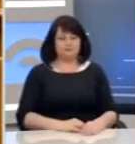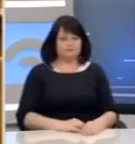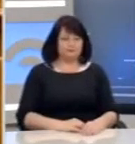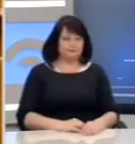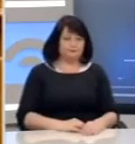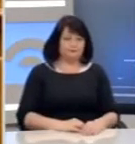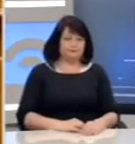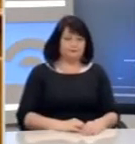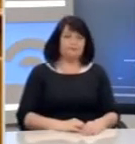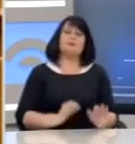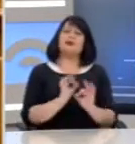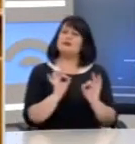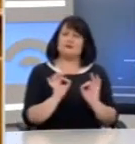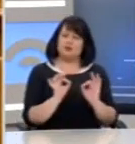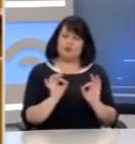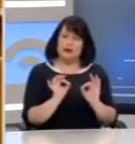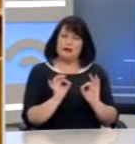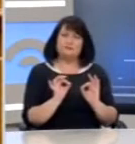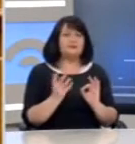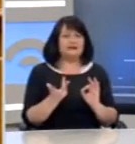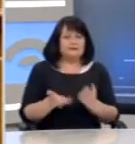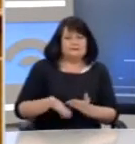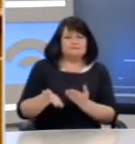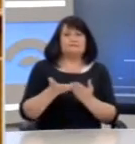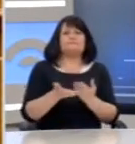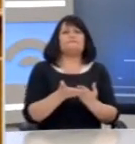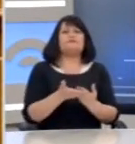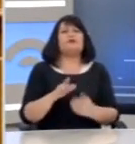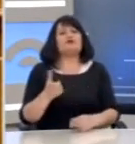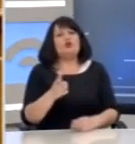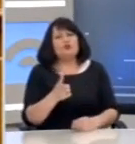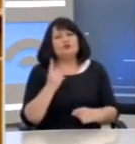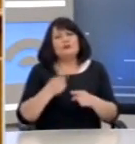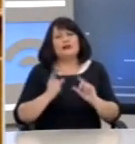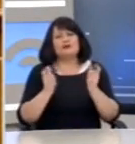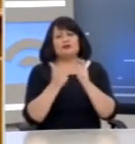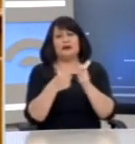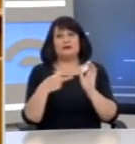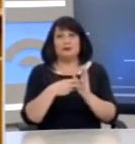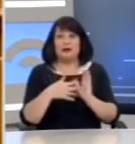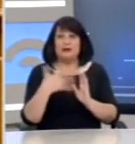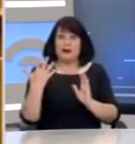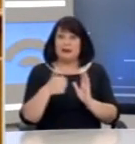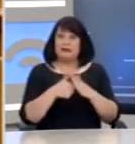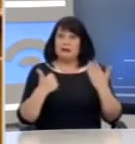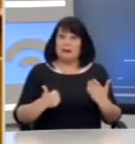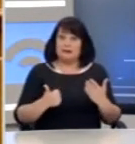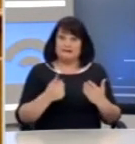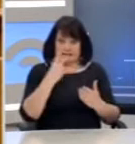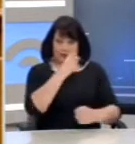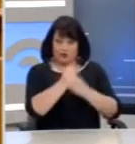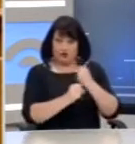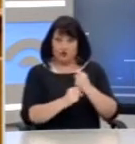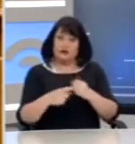Δεν υπάρχει καμιά αμφιβολία ότι η στήριξη των χαμηλών εισοδημάτων τη διετία 15-16, αλλά και την